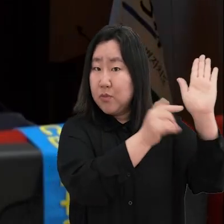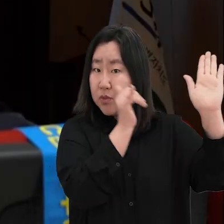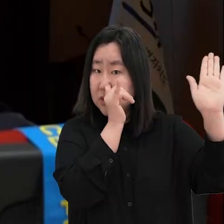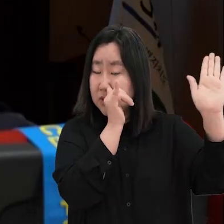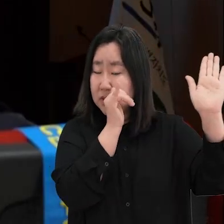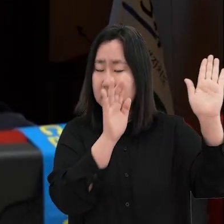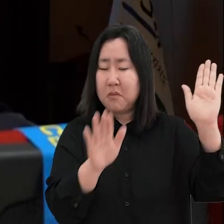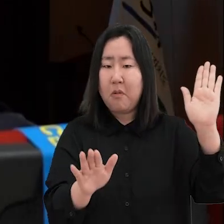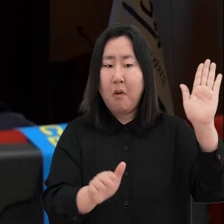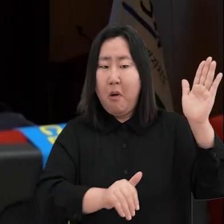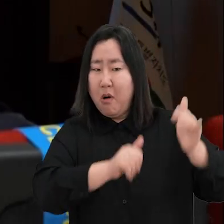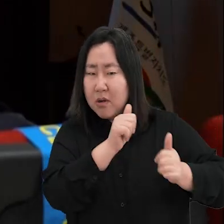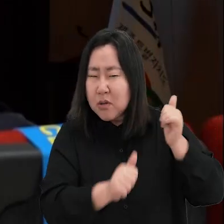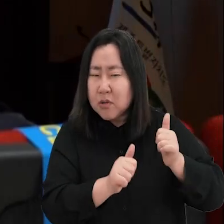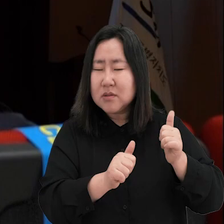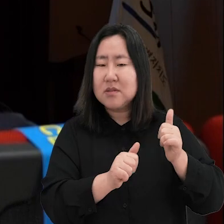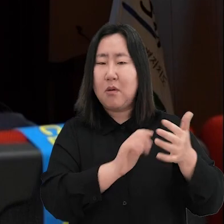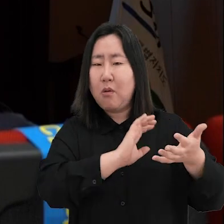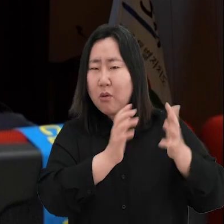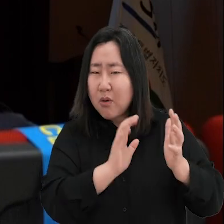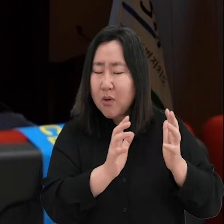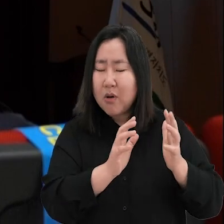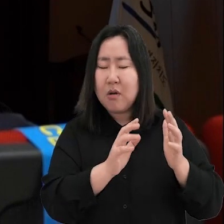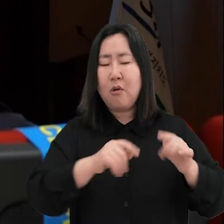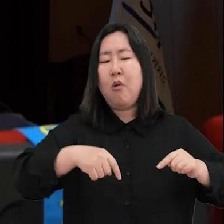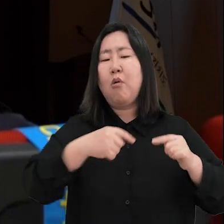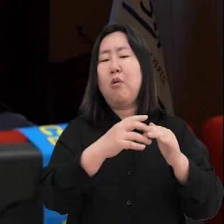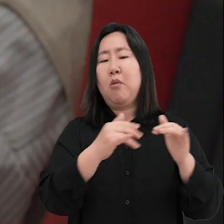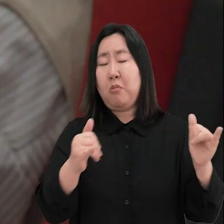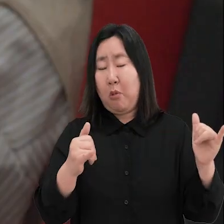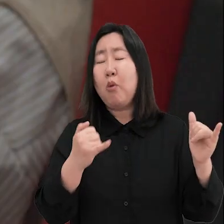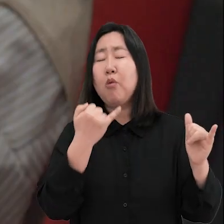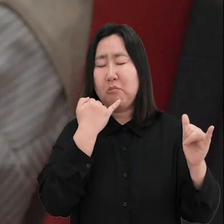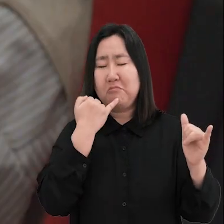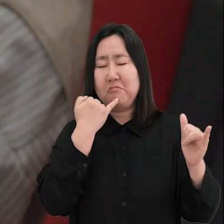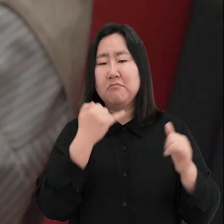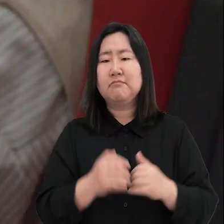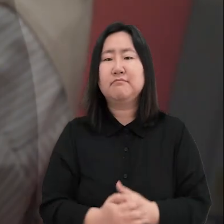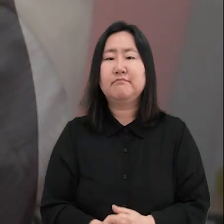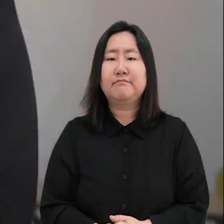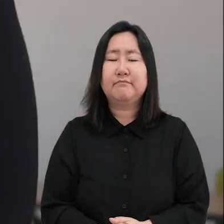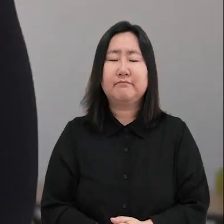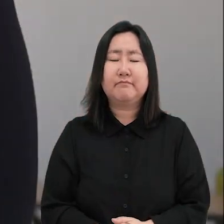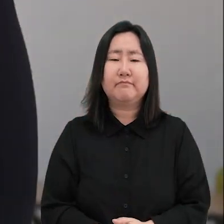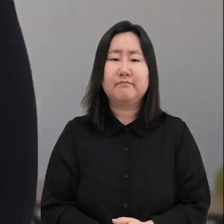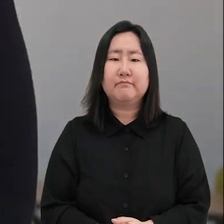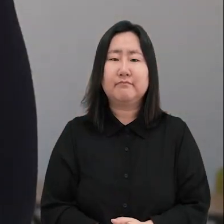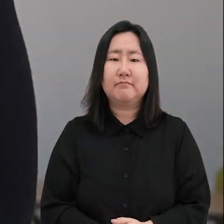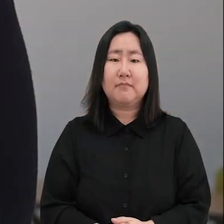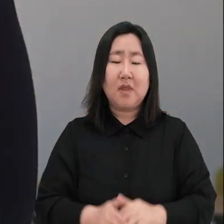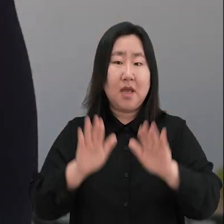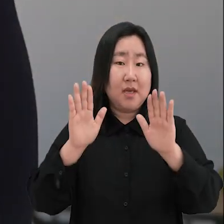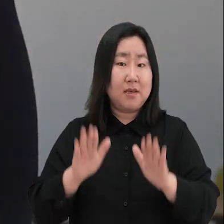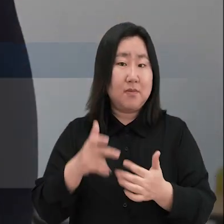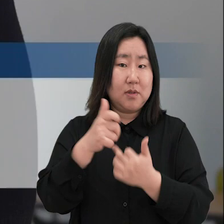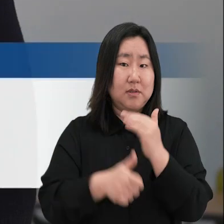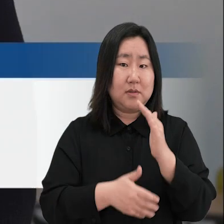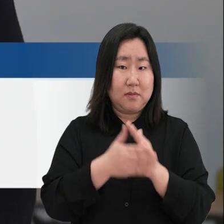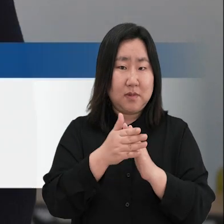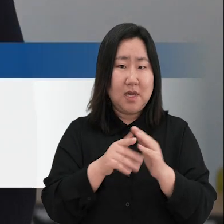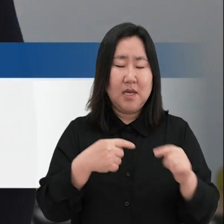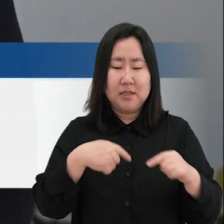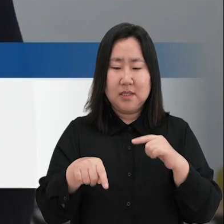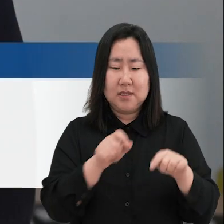모았는데요 참여자들의 반응 또한 뜨거웠습니다 김승 기포시 공 이번 기포시 자국